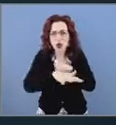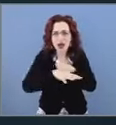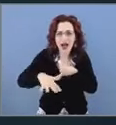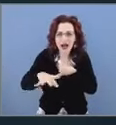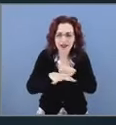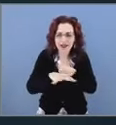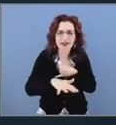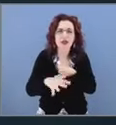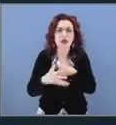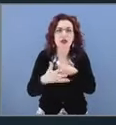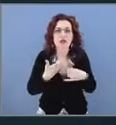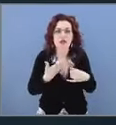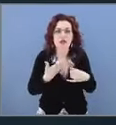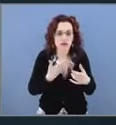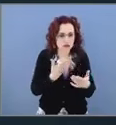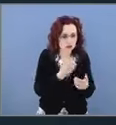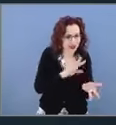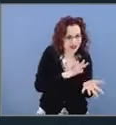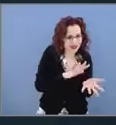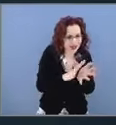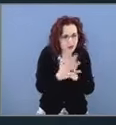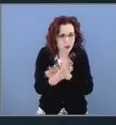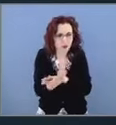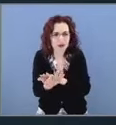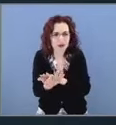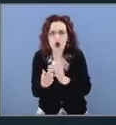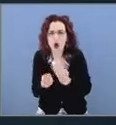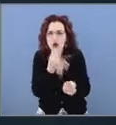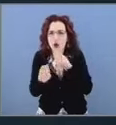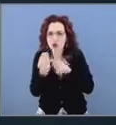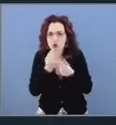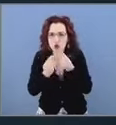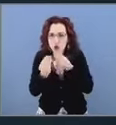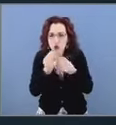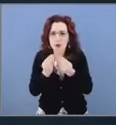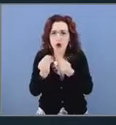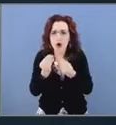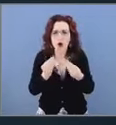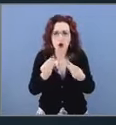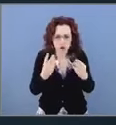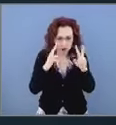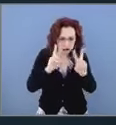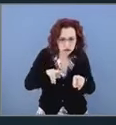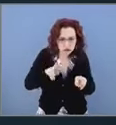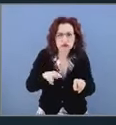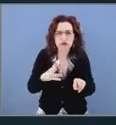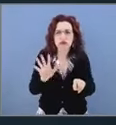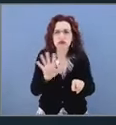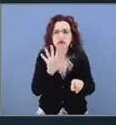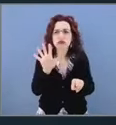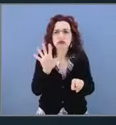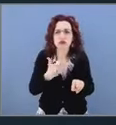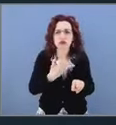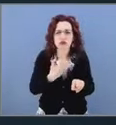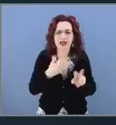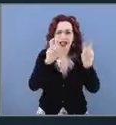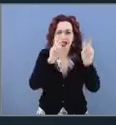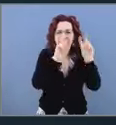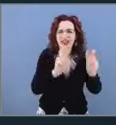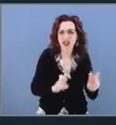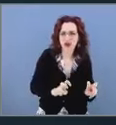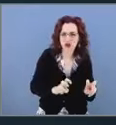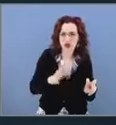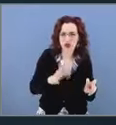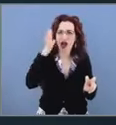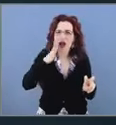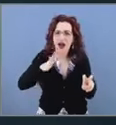e consumo. Pensiamo ad esempio al tema della efficienza dell'utilizzo dell'energia, dell'acqua, alla riduzione